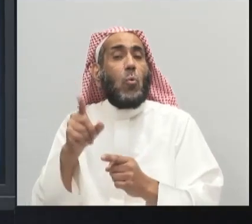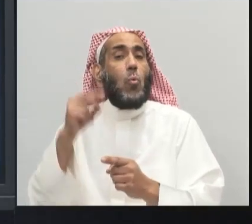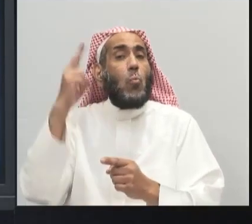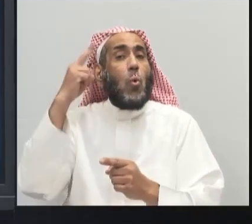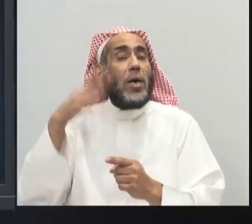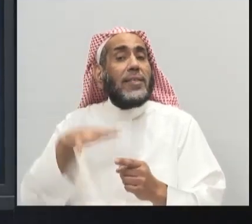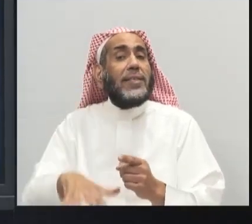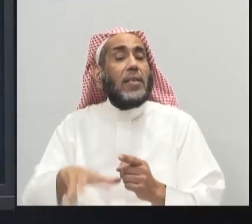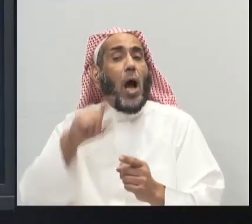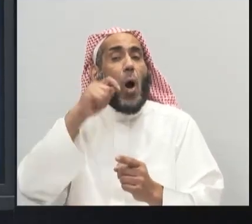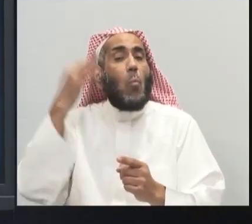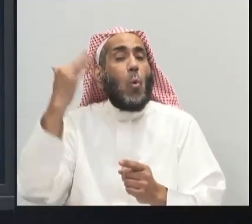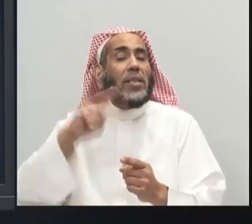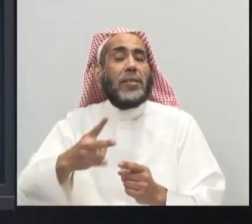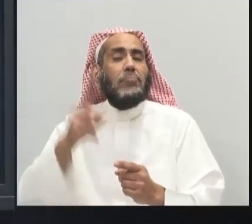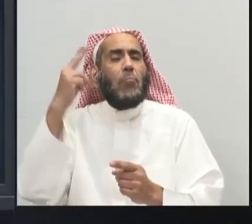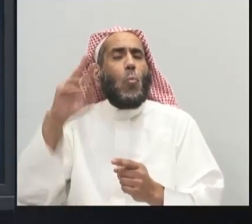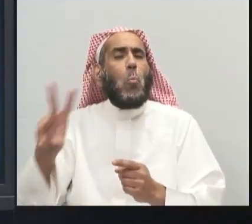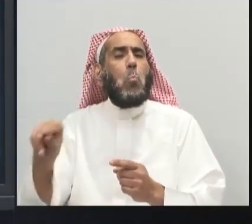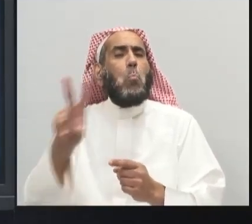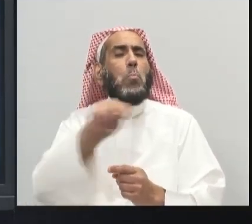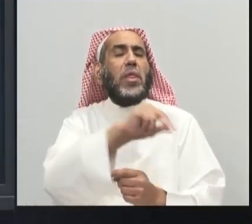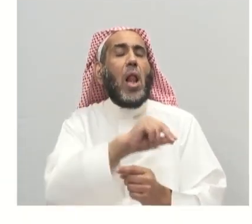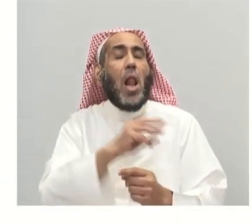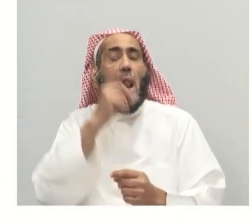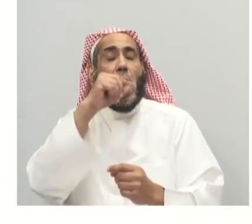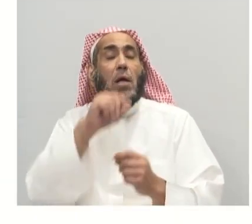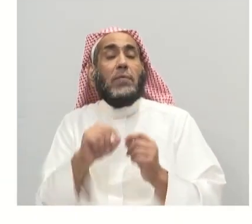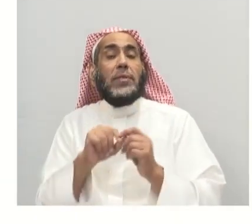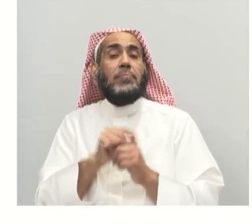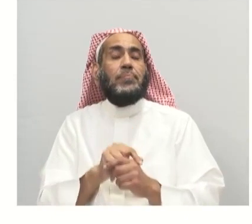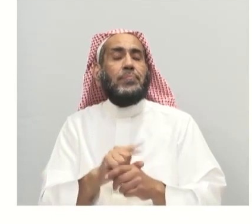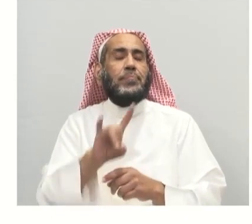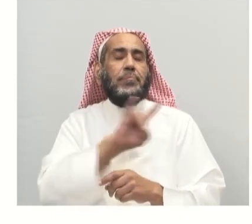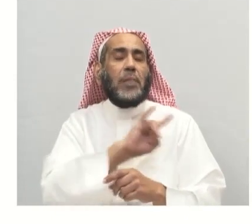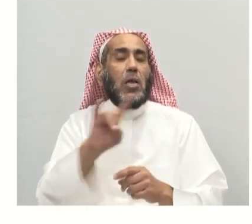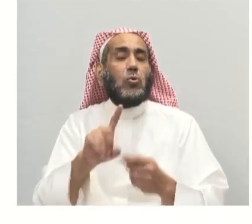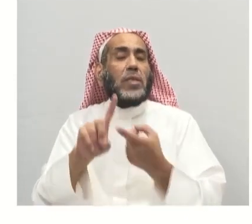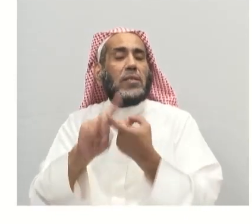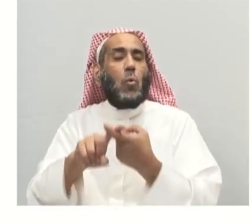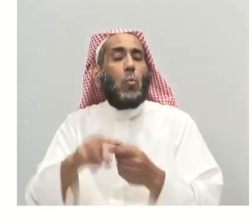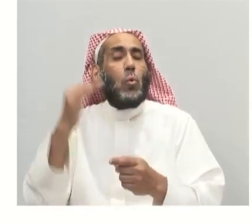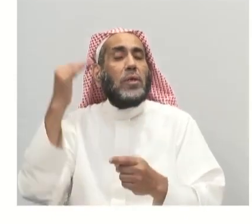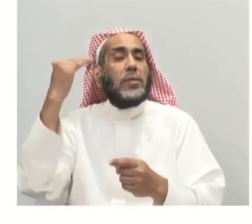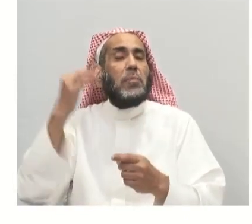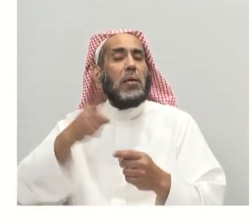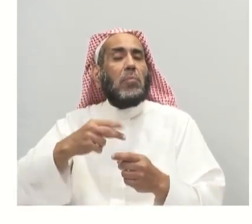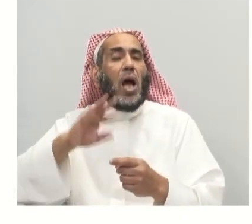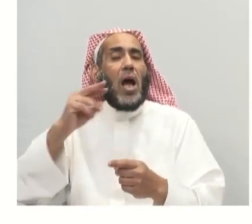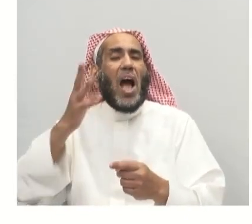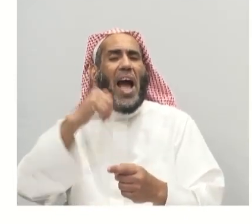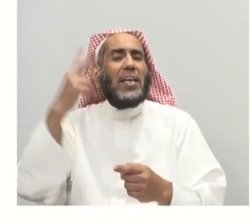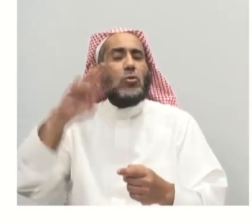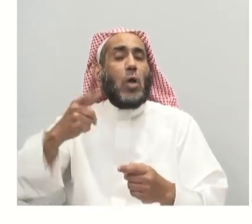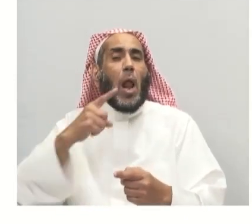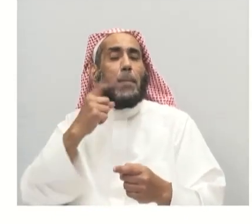كونه مواطن سعودي او مواطنه سعوديه فلذلك لا يجوز ان يتزوج بامراه اجنبيه دون الاذن اخذ